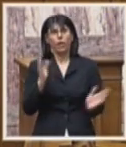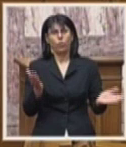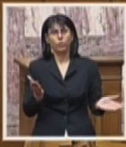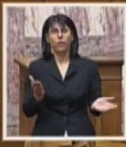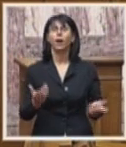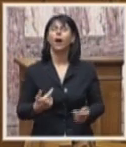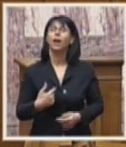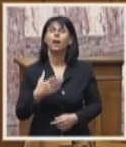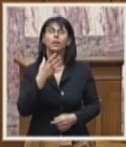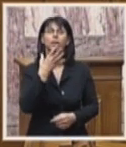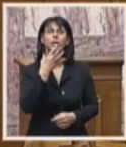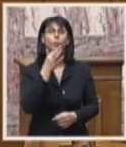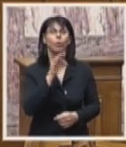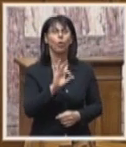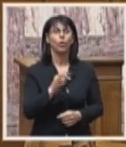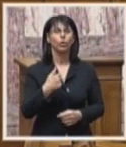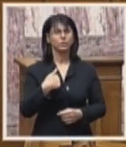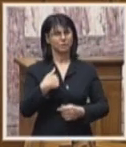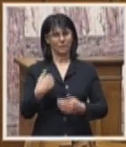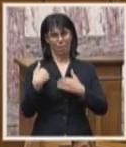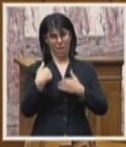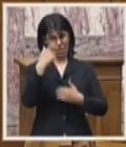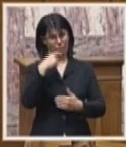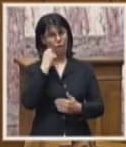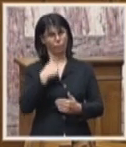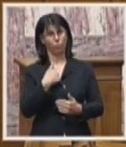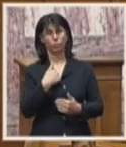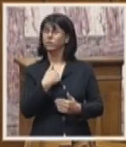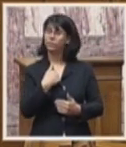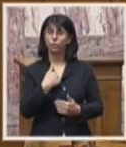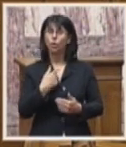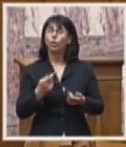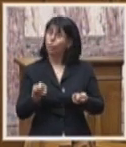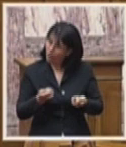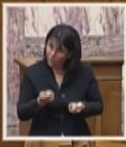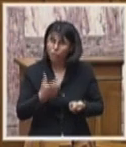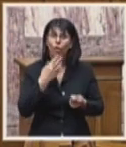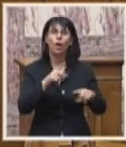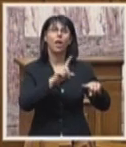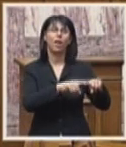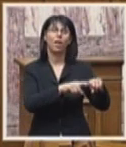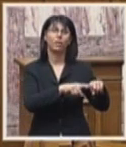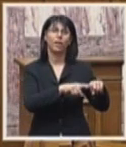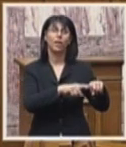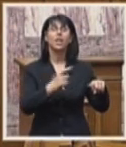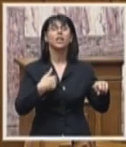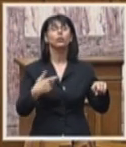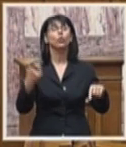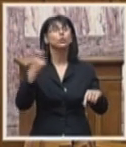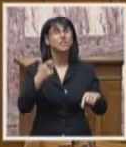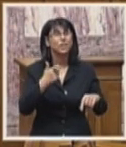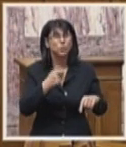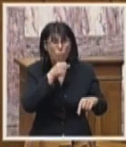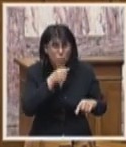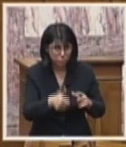Αλλά εγώ δεν το κάνω, αγαπητέ κύριε Τσίπρα, για την πάρτι μου. Το κάνω για την Ελλάδα, το κάνω για τον συνταξιούχο, το κάνω για